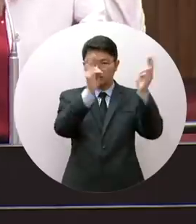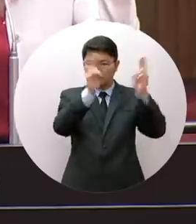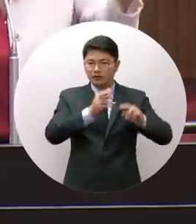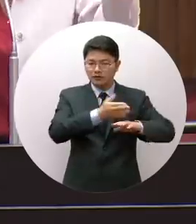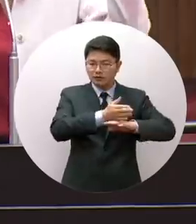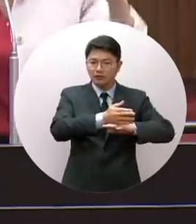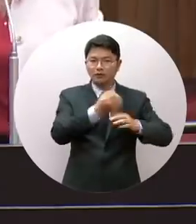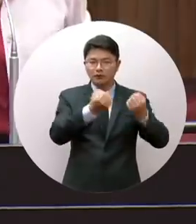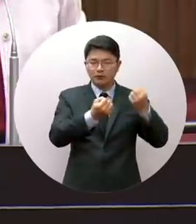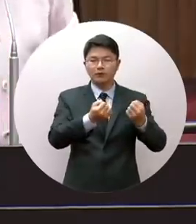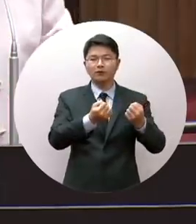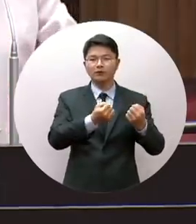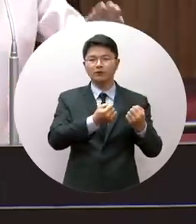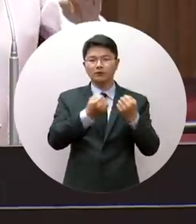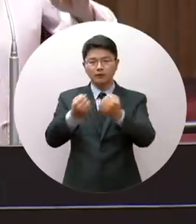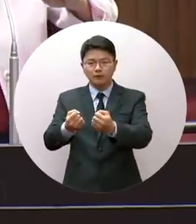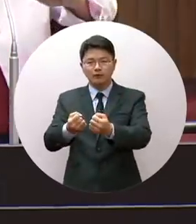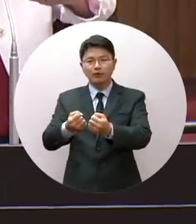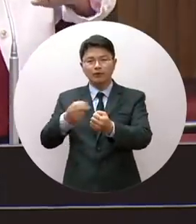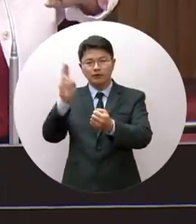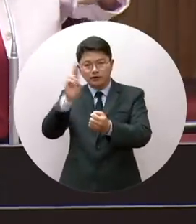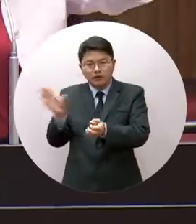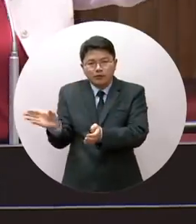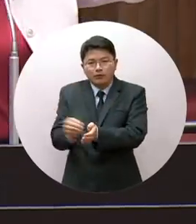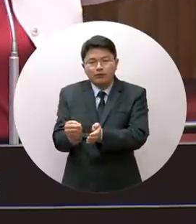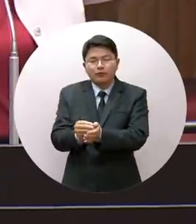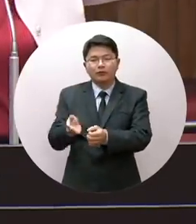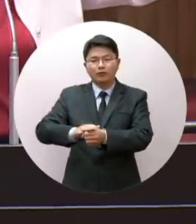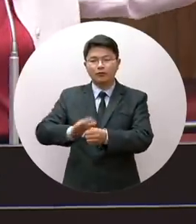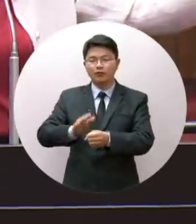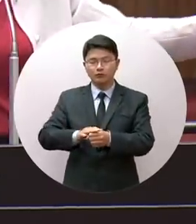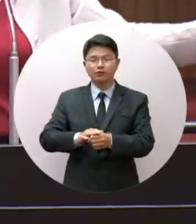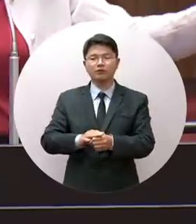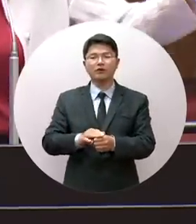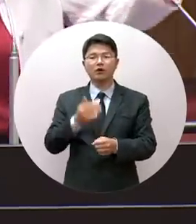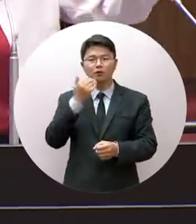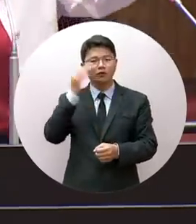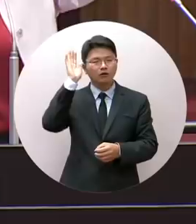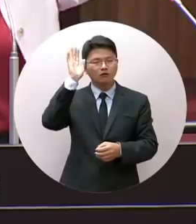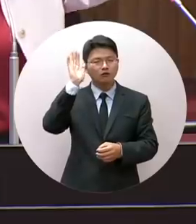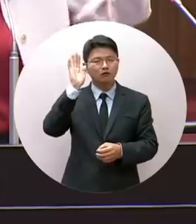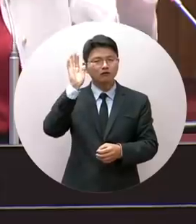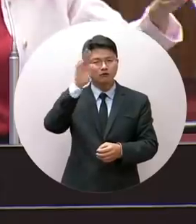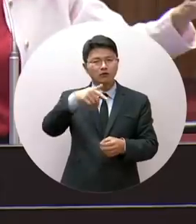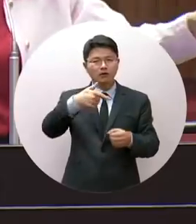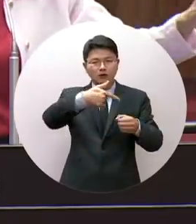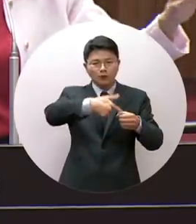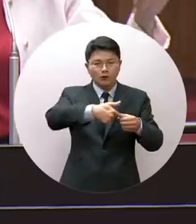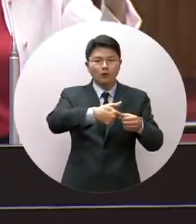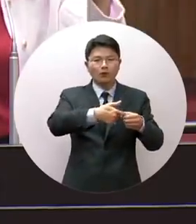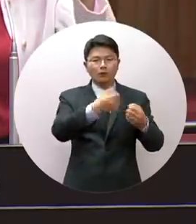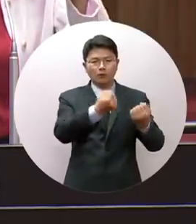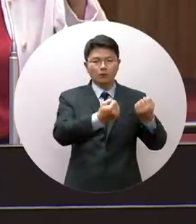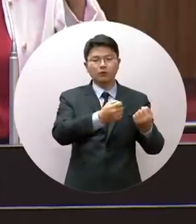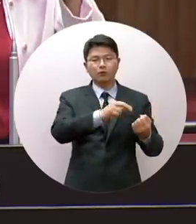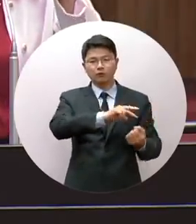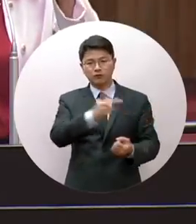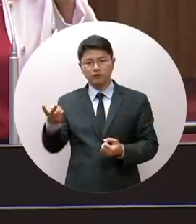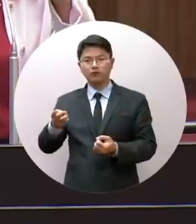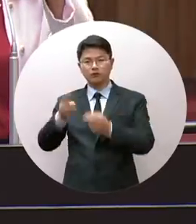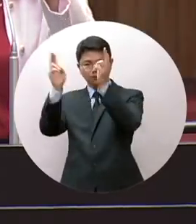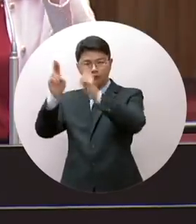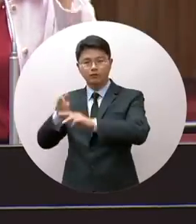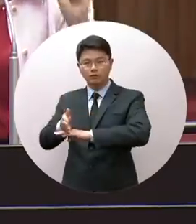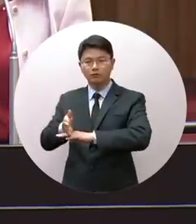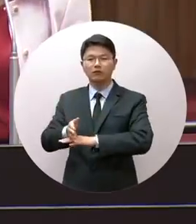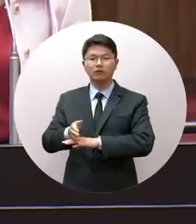家都去充饱电。如果台湾把石化车慢慢的都变成电动车了以后，我们就可以用